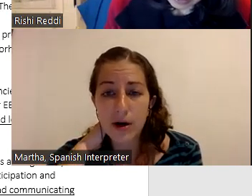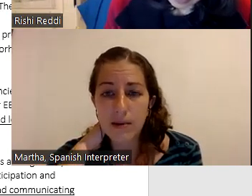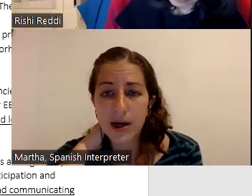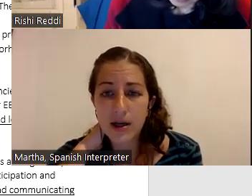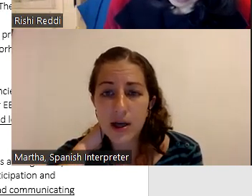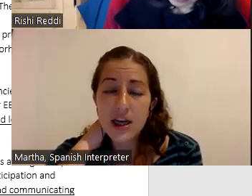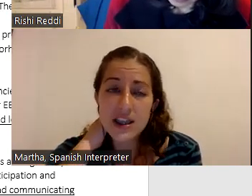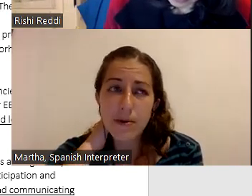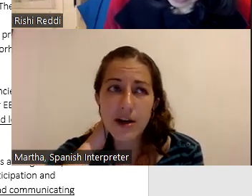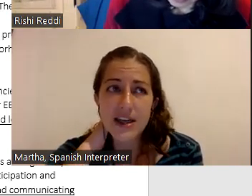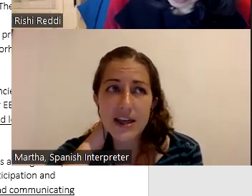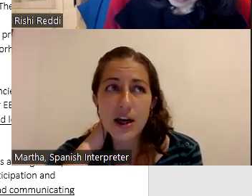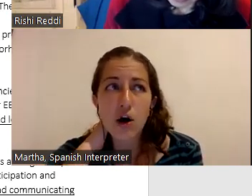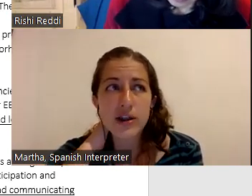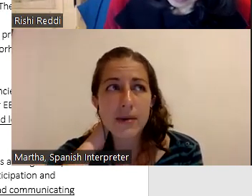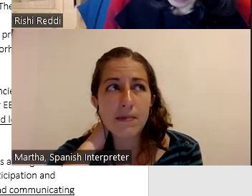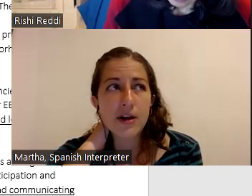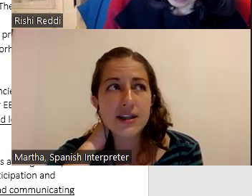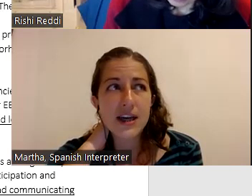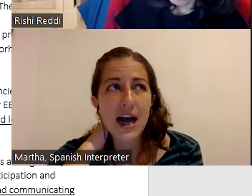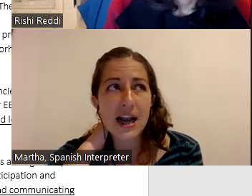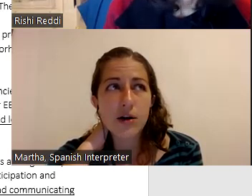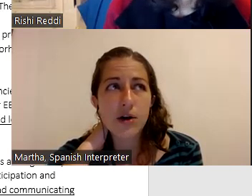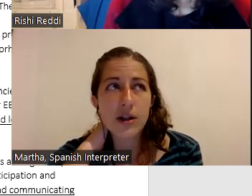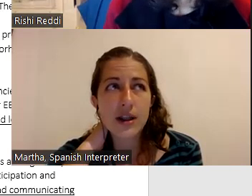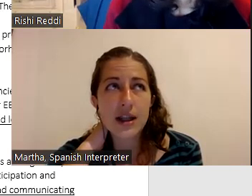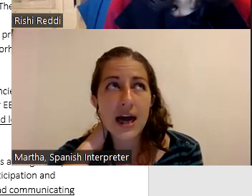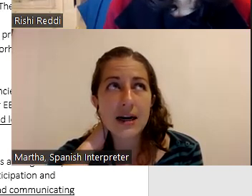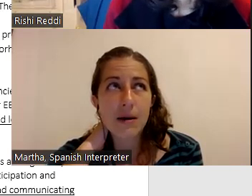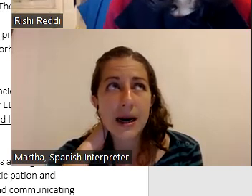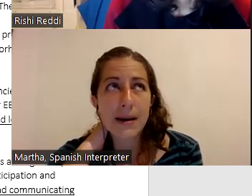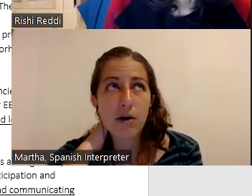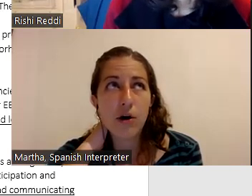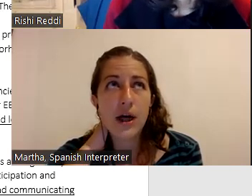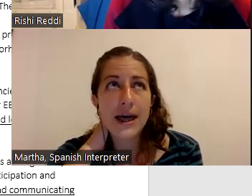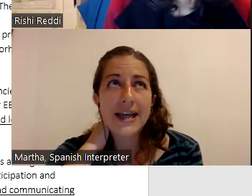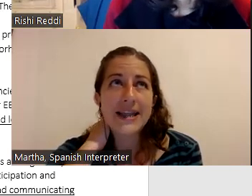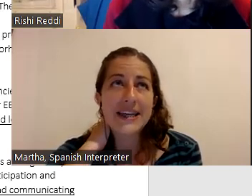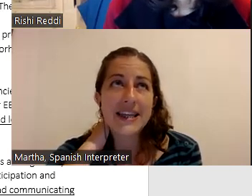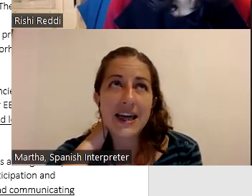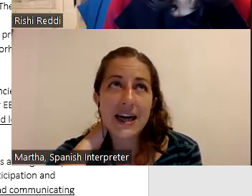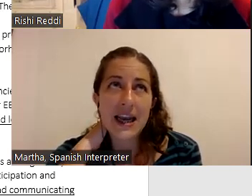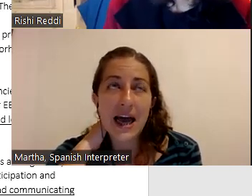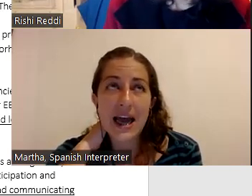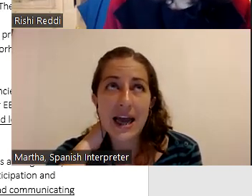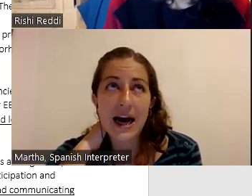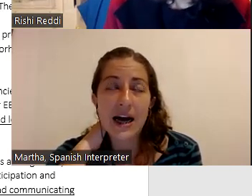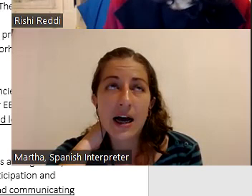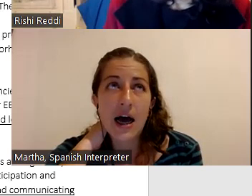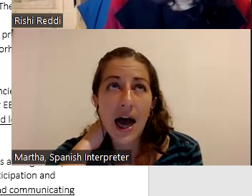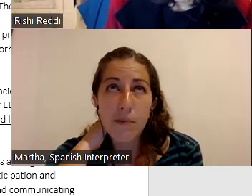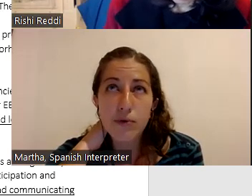the overall EEA, are there just big things that you want to make that every department needs to